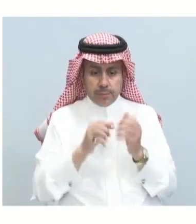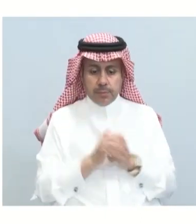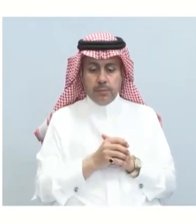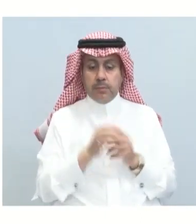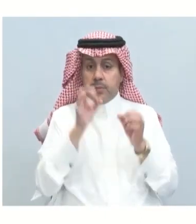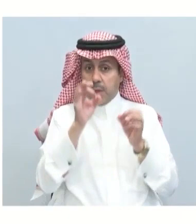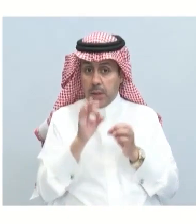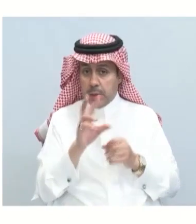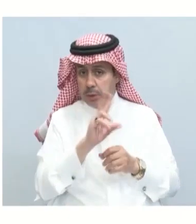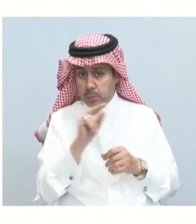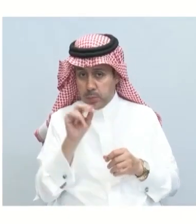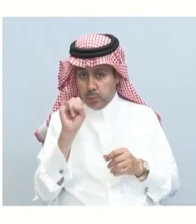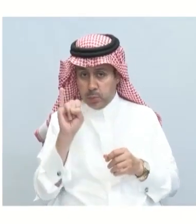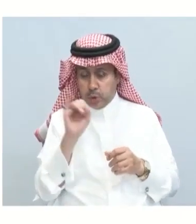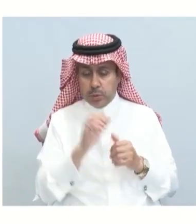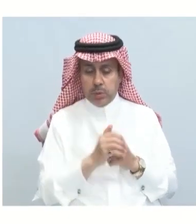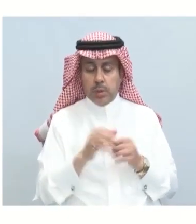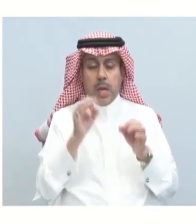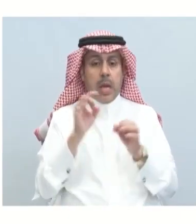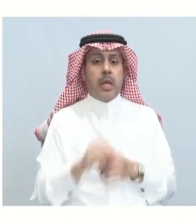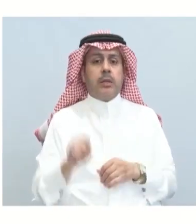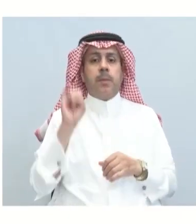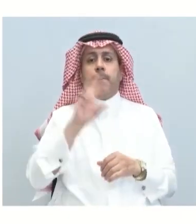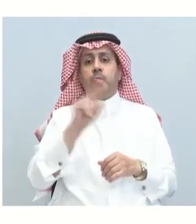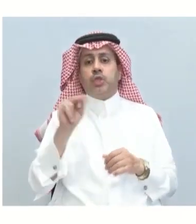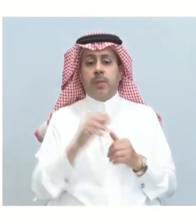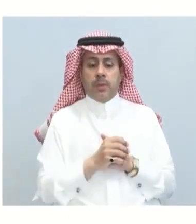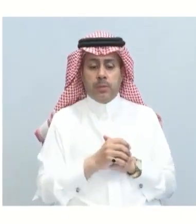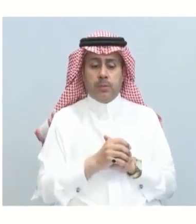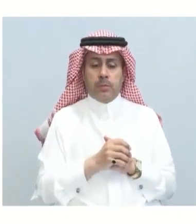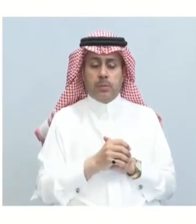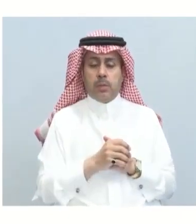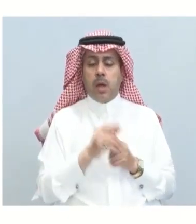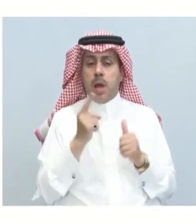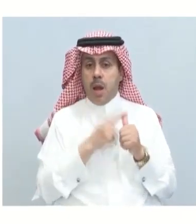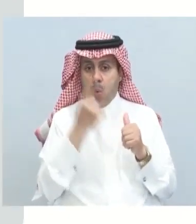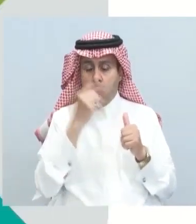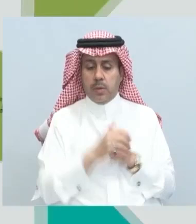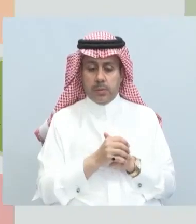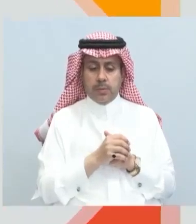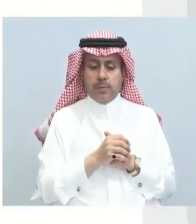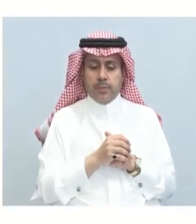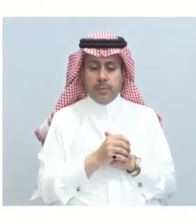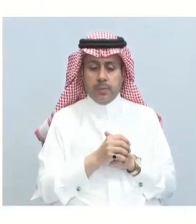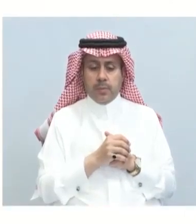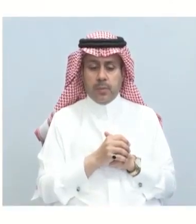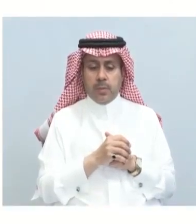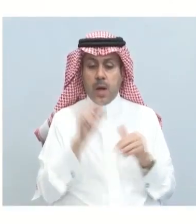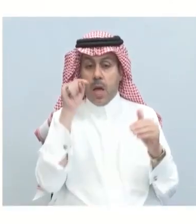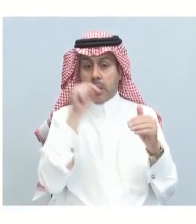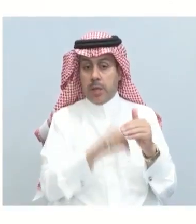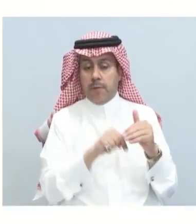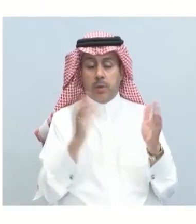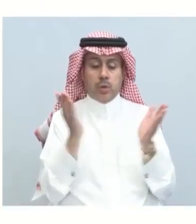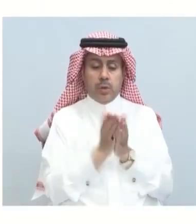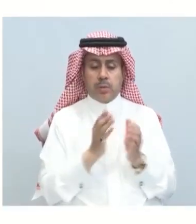الايات المتشابهات وناتي على الدرس الاول من الايات المتشابهات اهداف